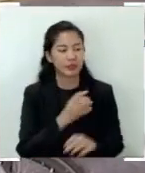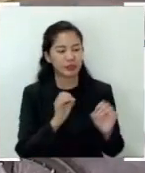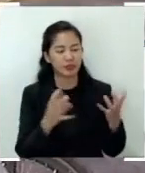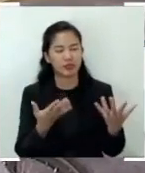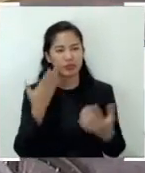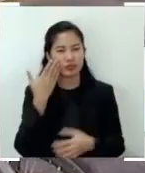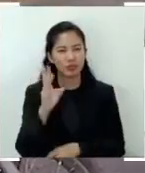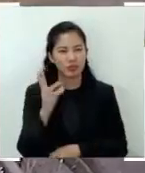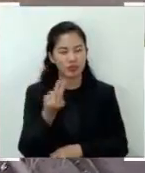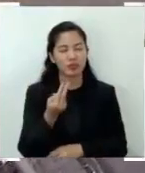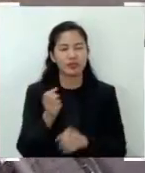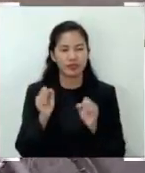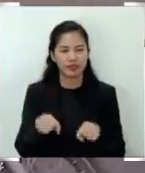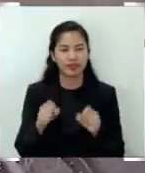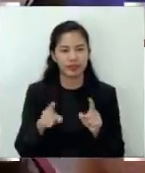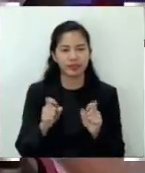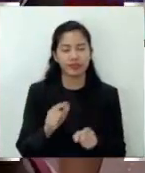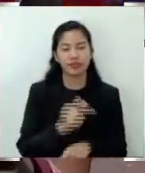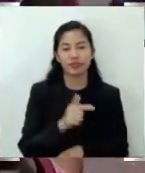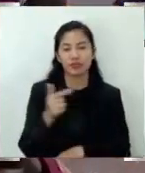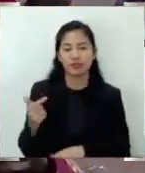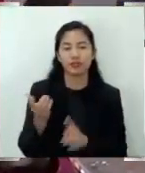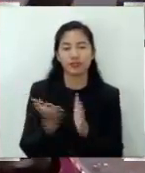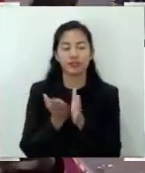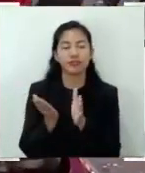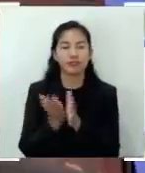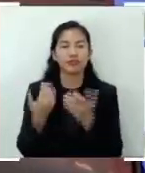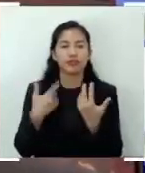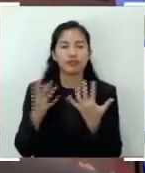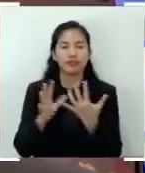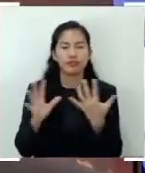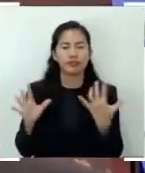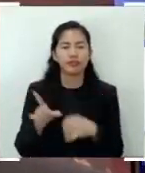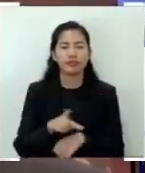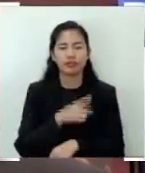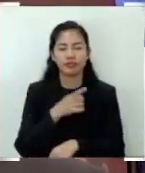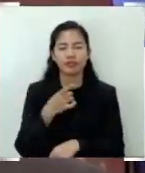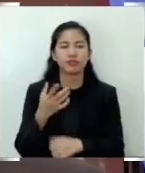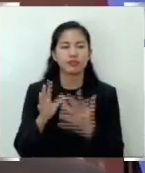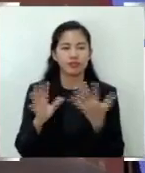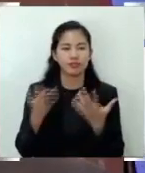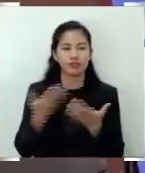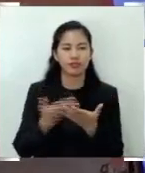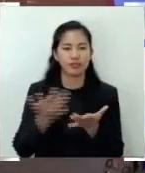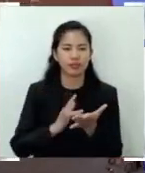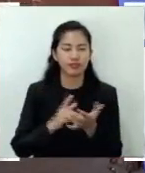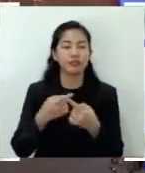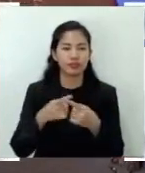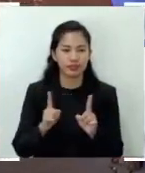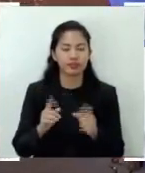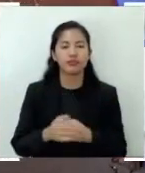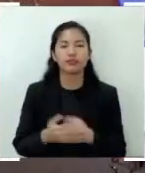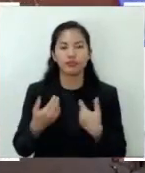Sa Mabini Street sa Pasig City, mahaba rin ang pila ng mga bumibili ng gamot. Ang magandang balita, may supply na ng paracetamol